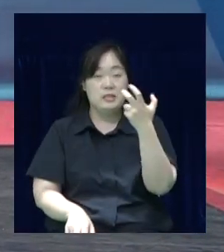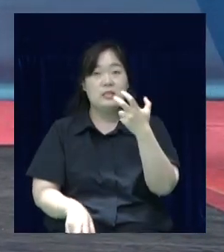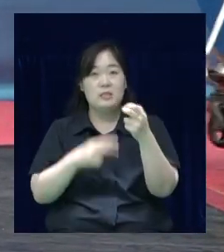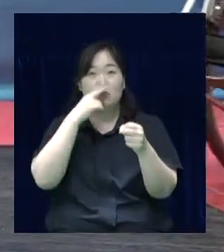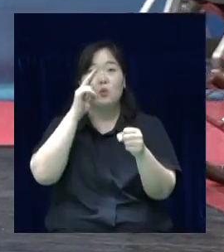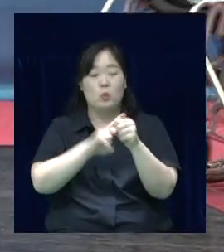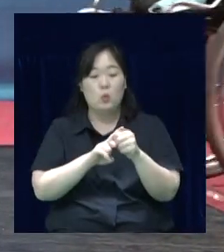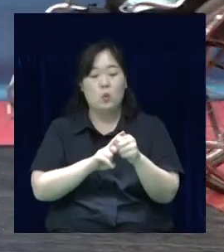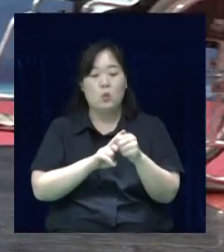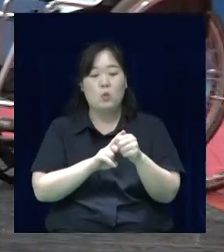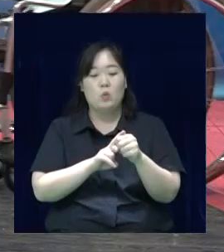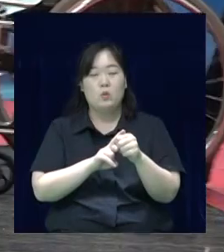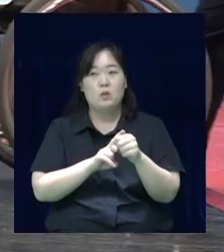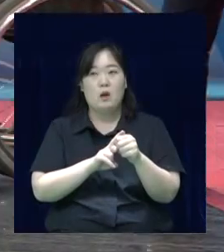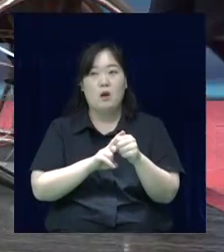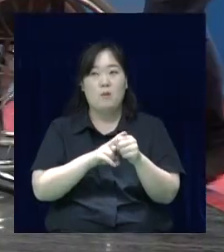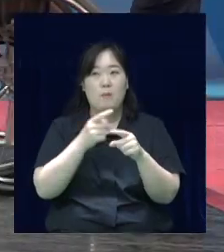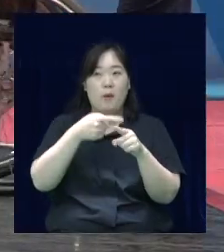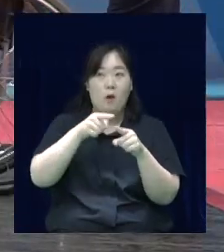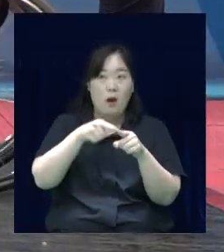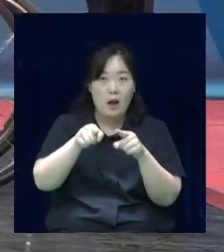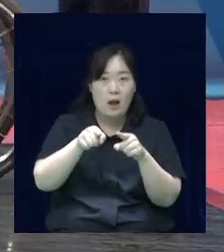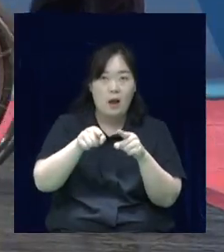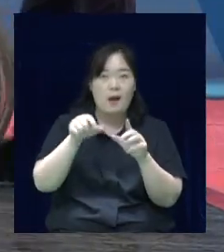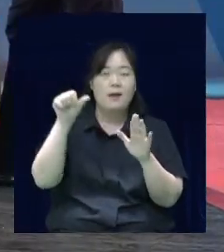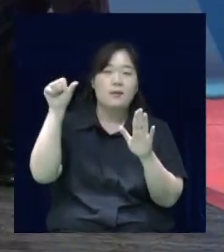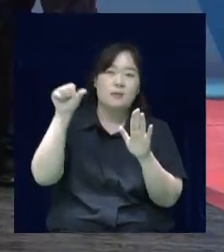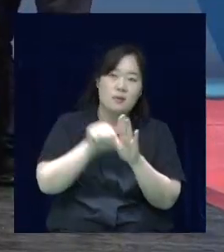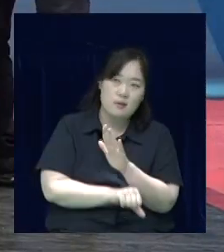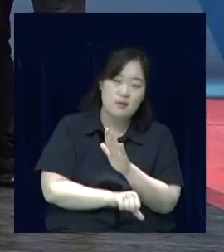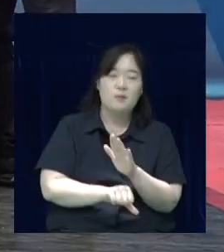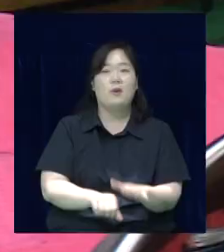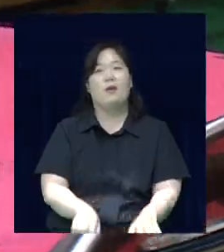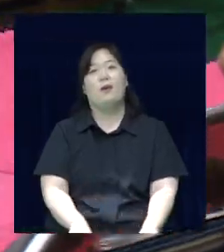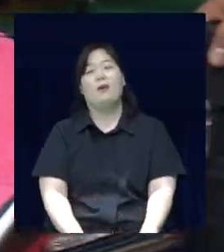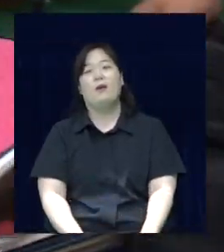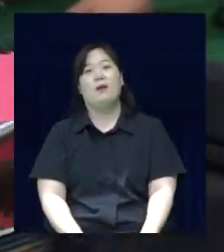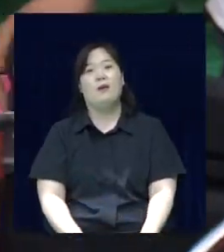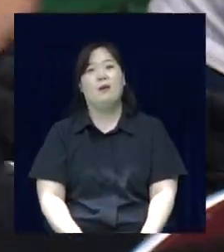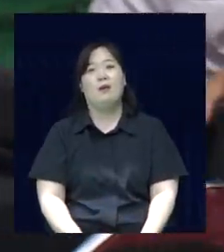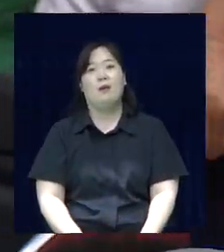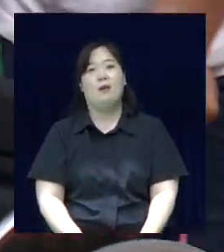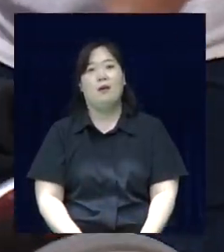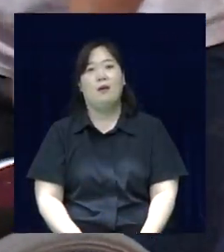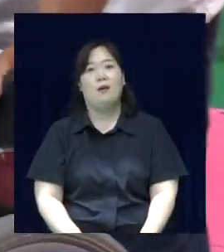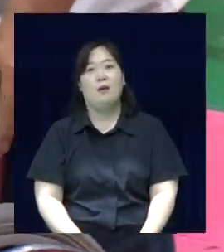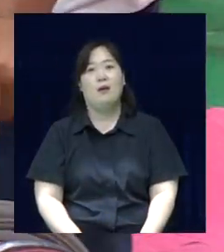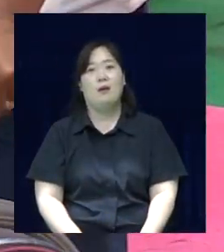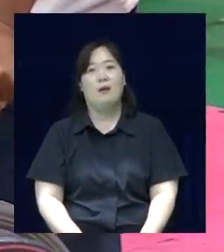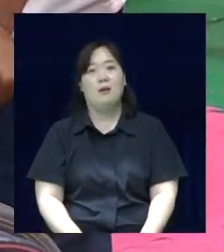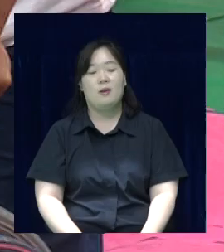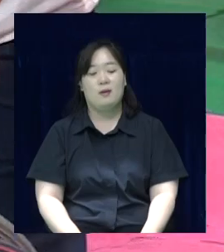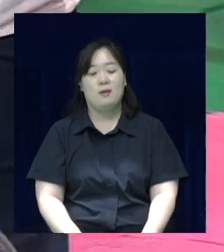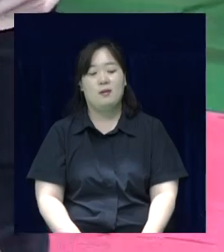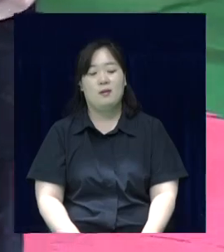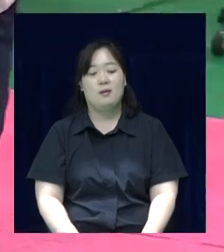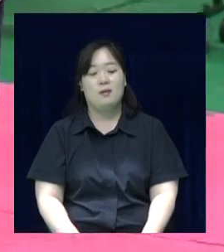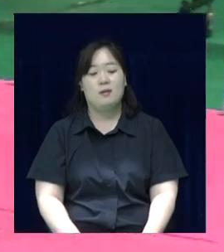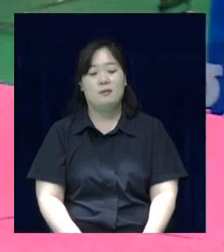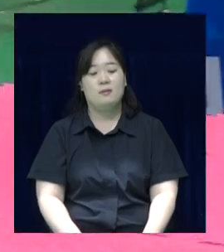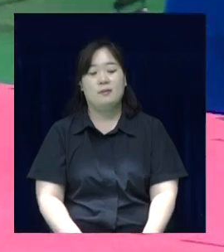마무리가 됐습니다. 2차 시도 판정은 자, 세 명의 심판이 모두 실패를 선언했습니다. 예.